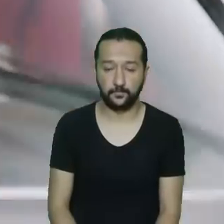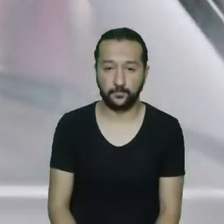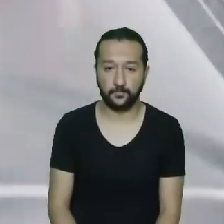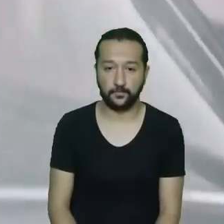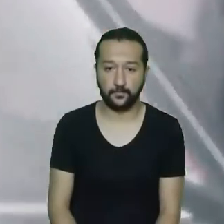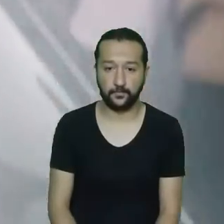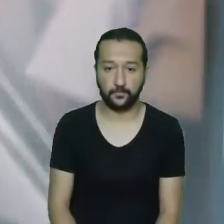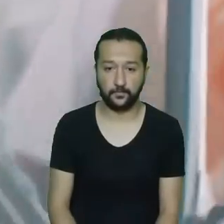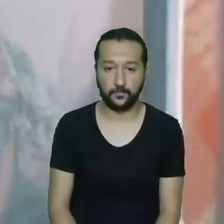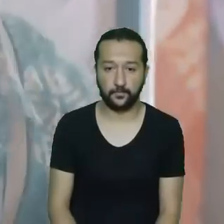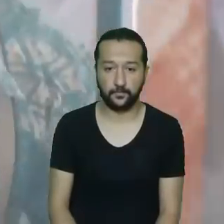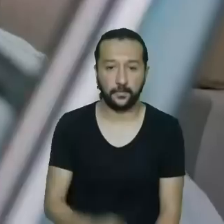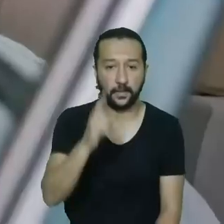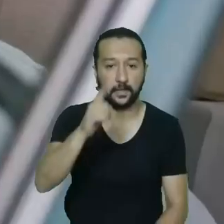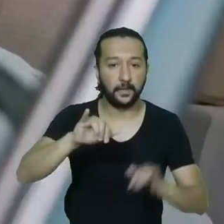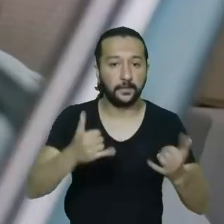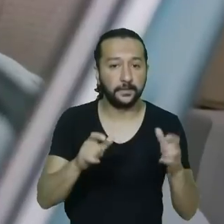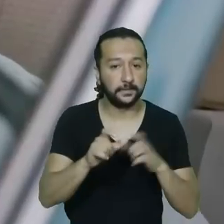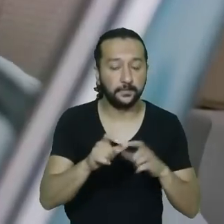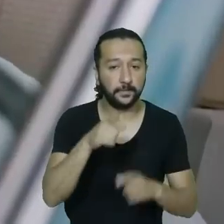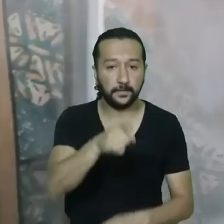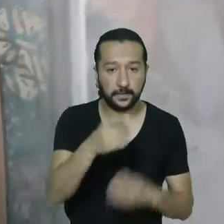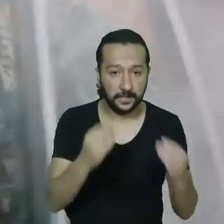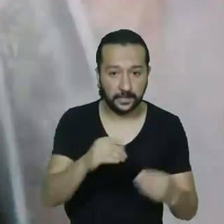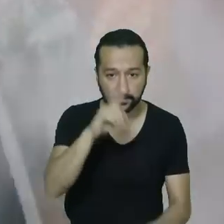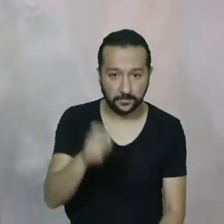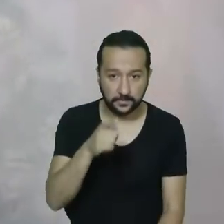Tüylü şapkalı bıyıklı 45'lerinde bir adam korkulu arabadan indi.